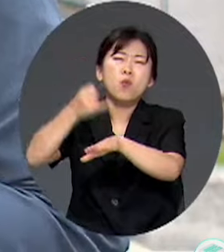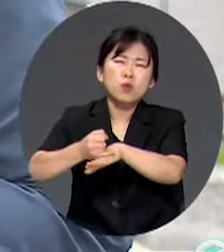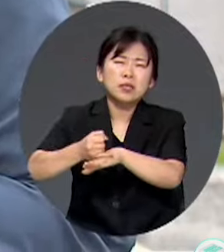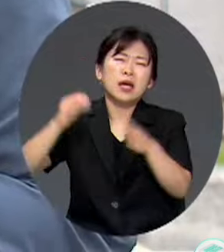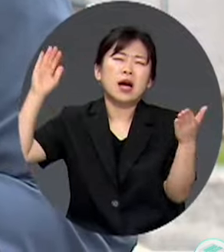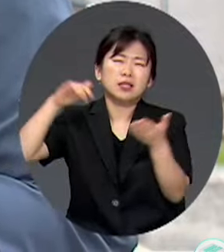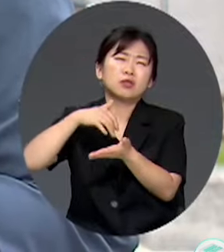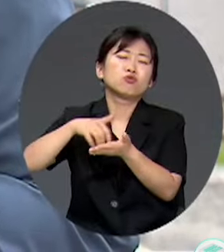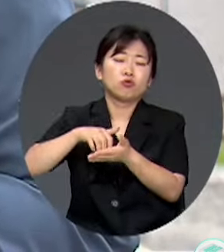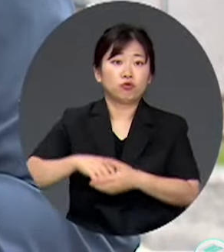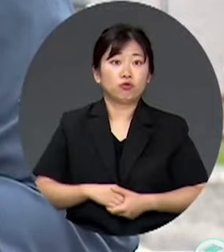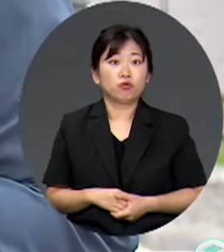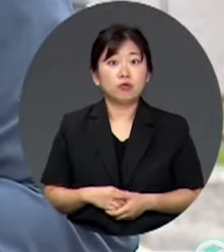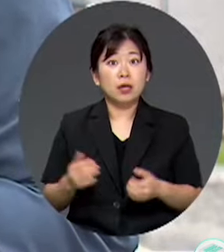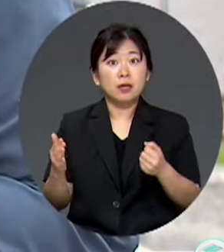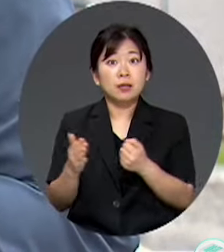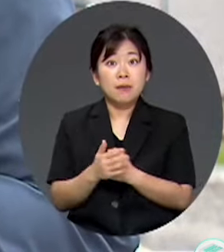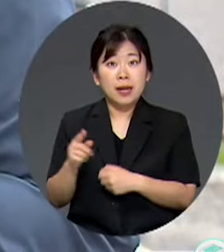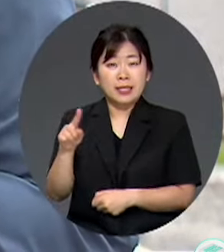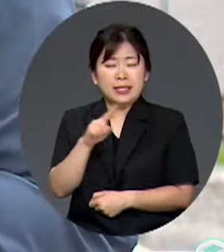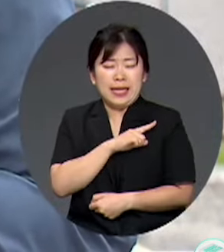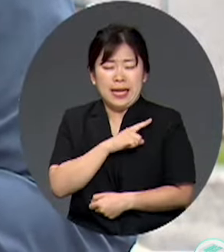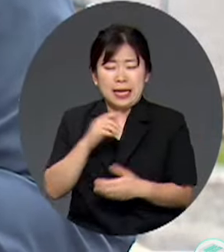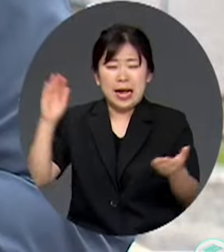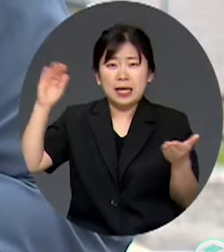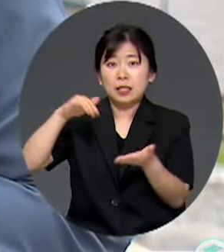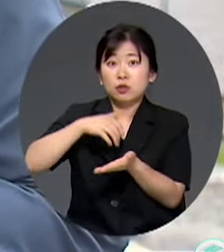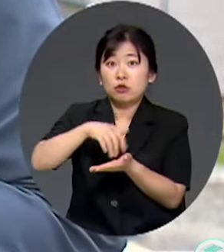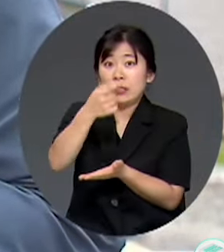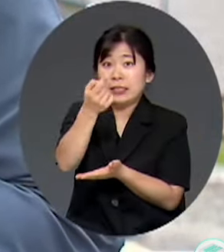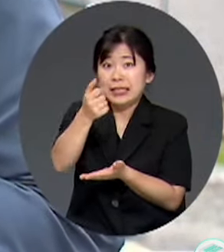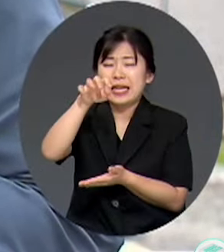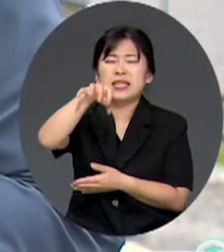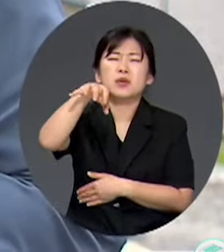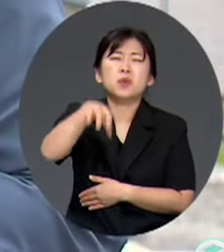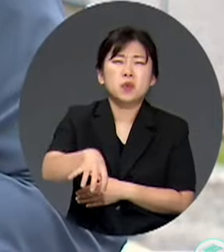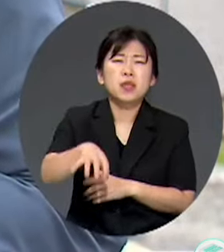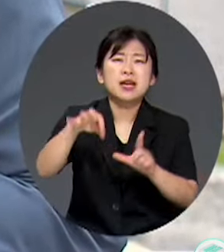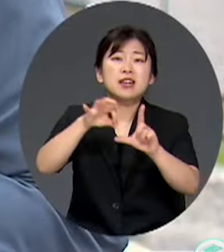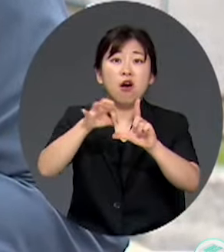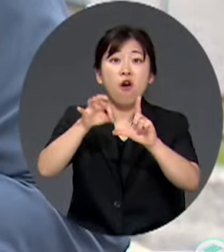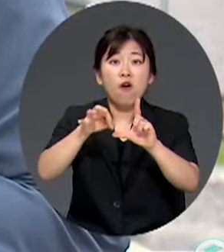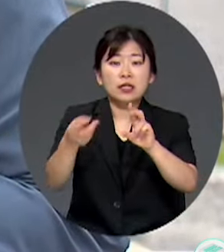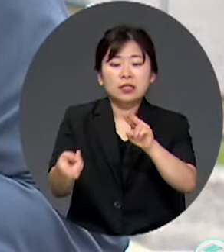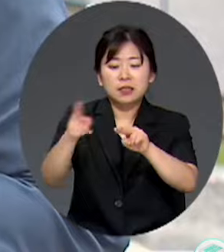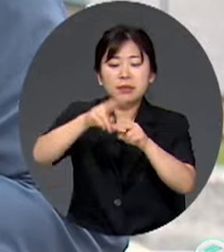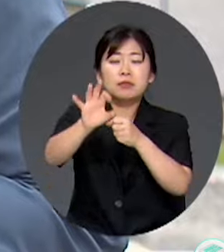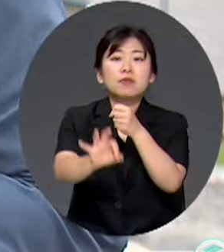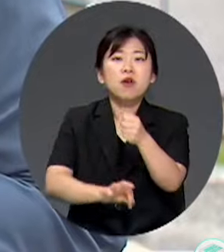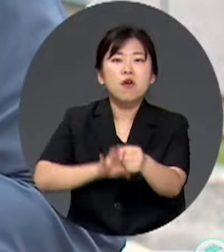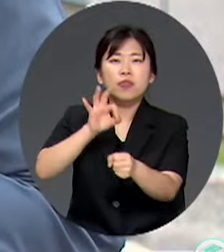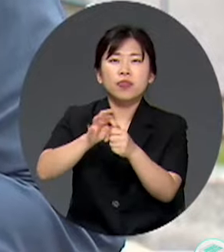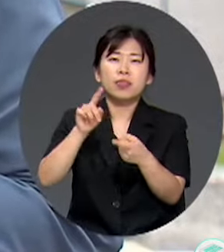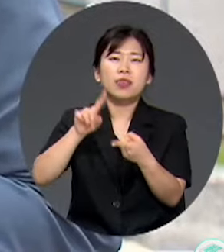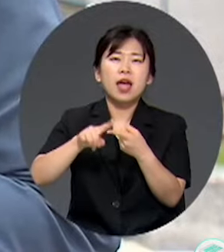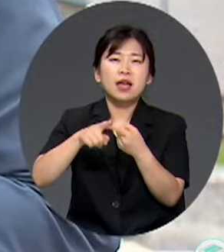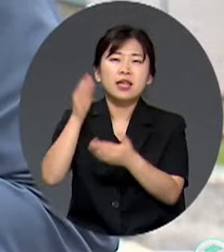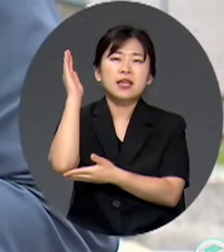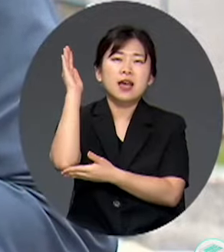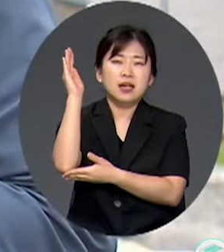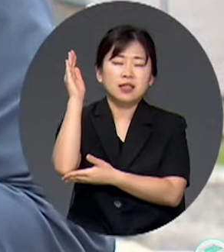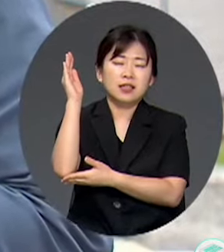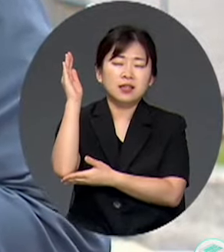교육감은 경남에서 학생 수가 가장 적은 이곳 의령에서 취임 10주년을 맞아 교육 현안을 짚어보고 대안을 제시하는